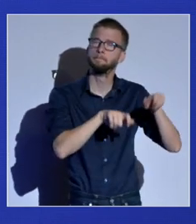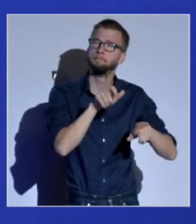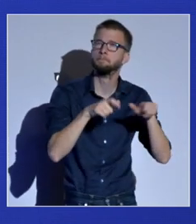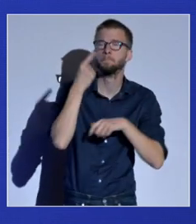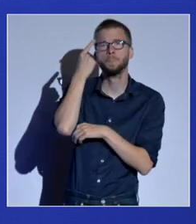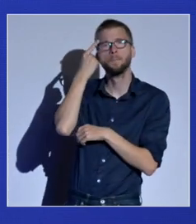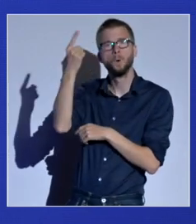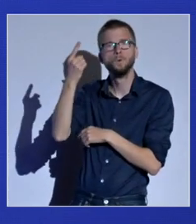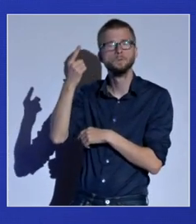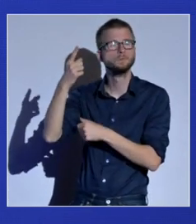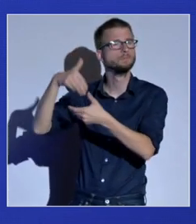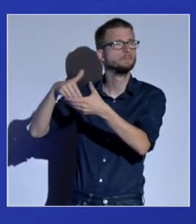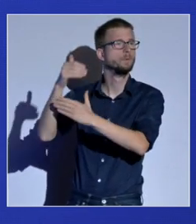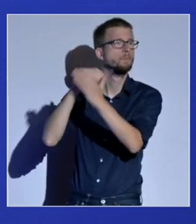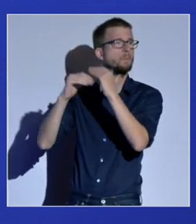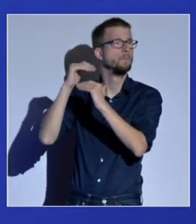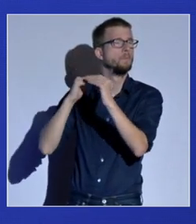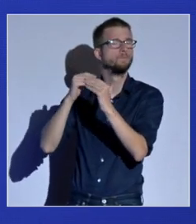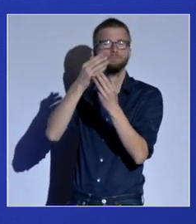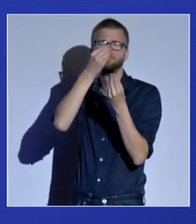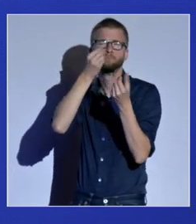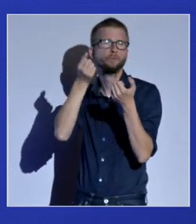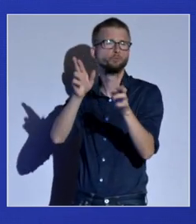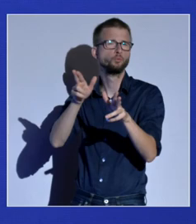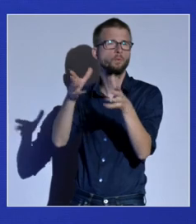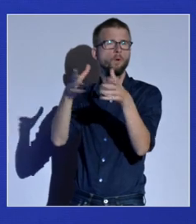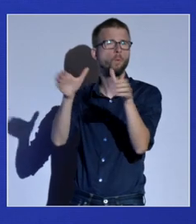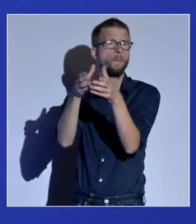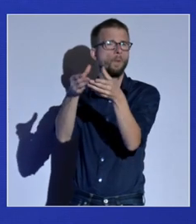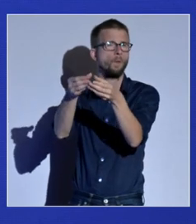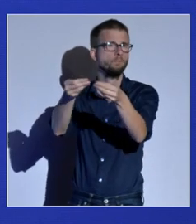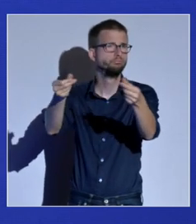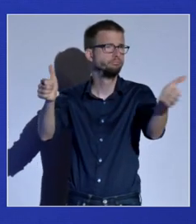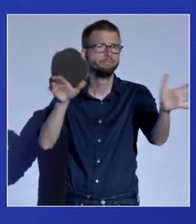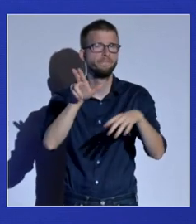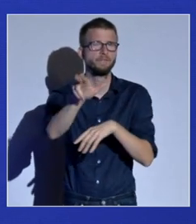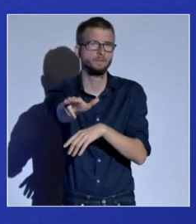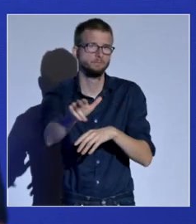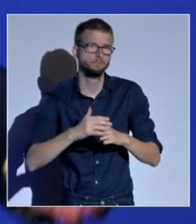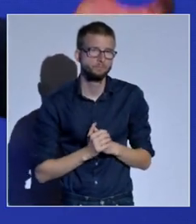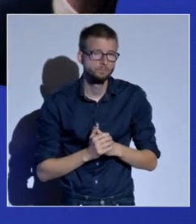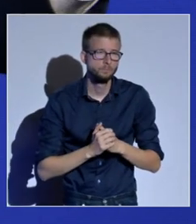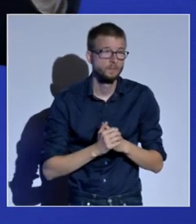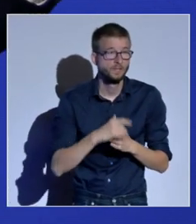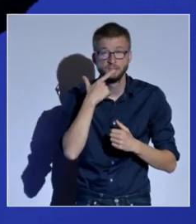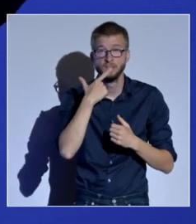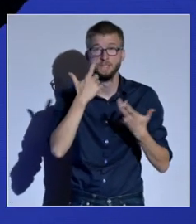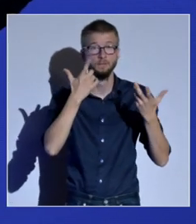ce qui était programmé, c'était notre disparition. L'idée que il y avait deux